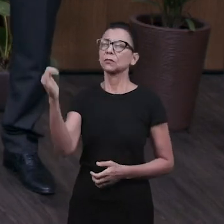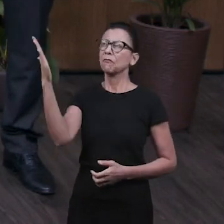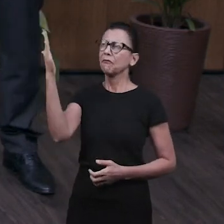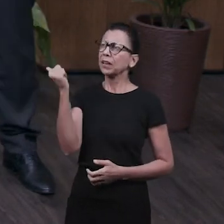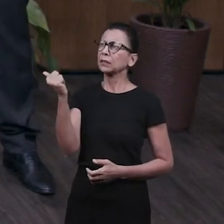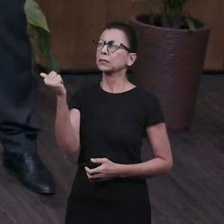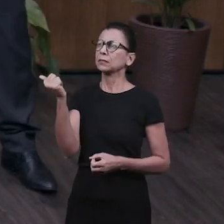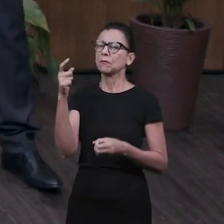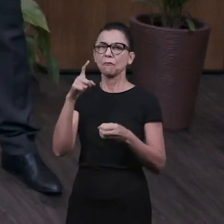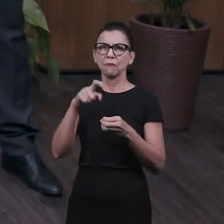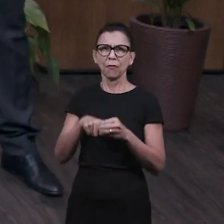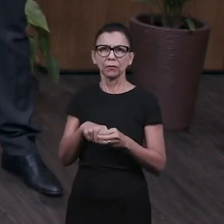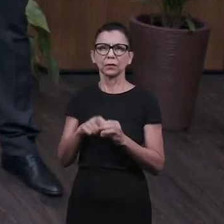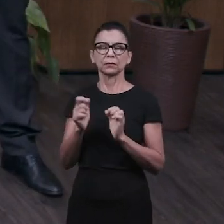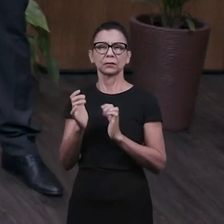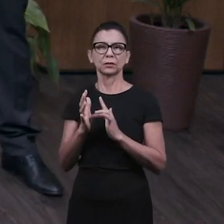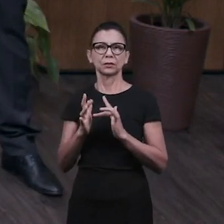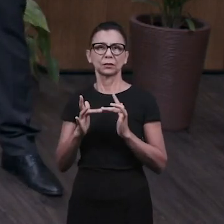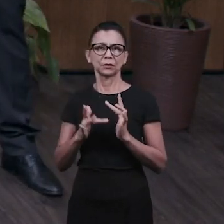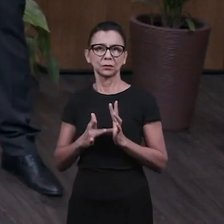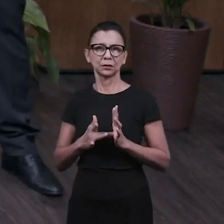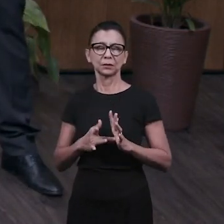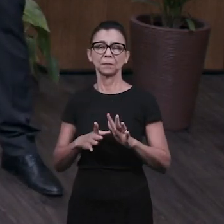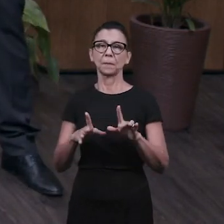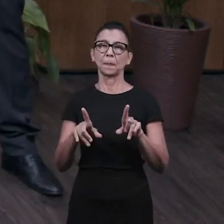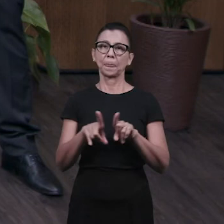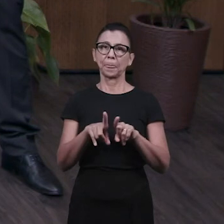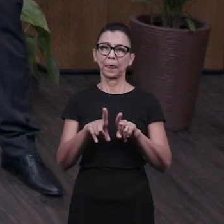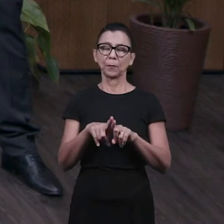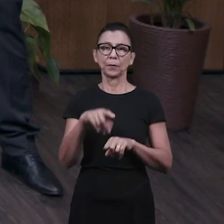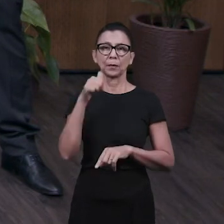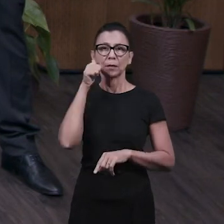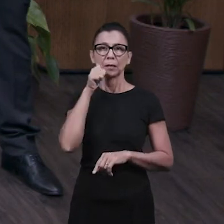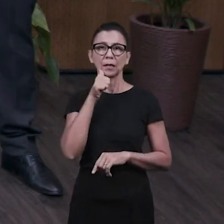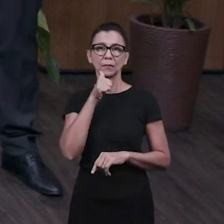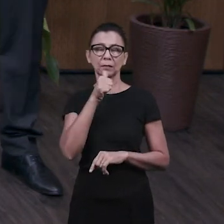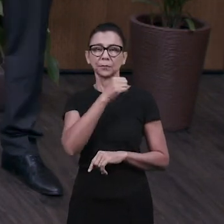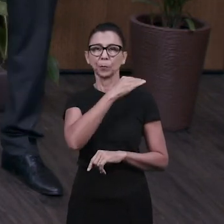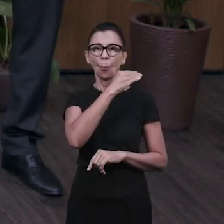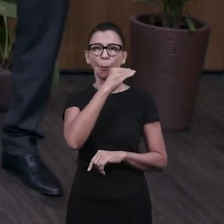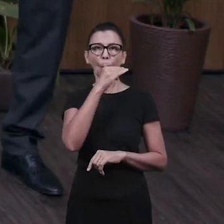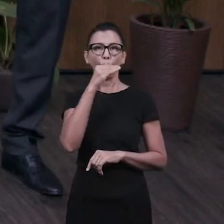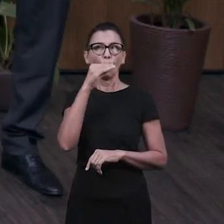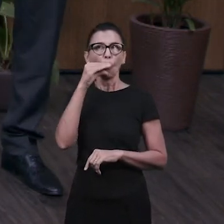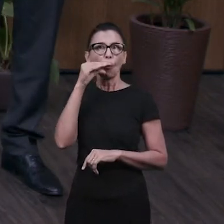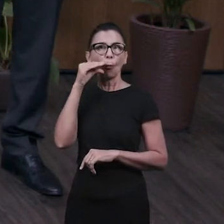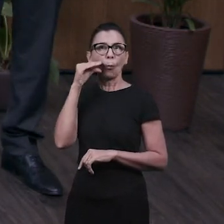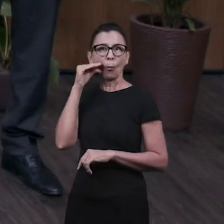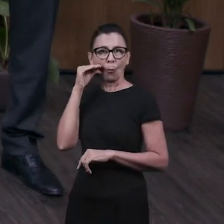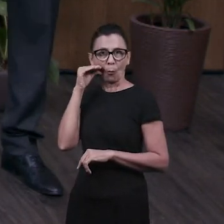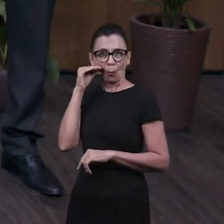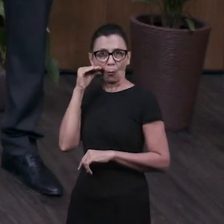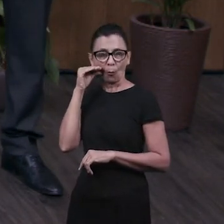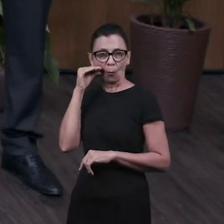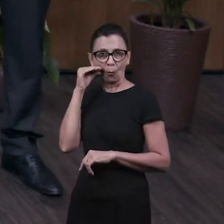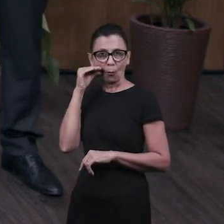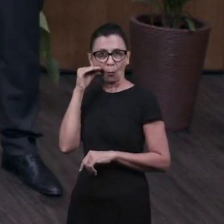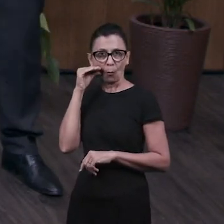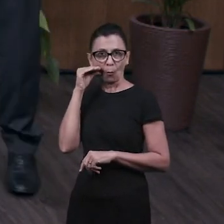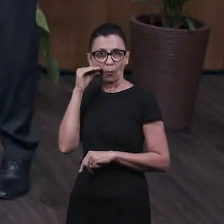De la même manière que la Vierge attendait de manière pure et immaculée le mariage avec son